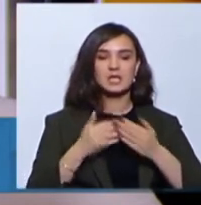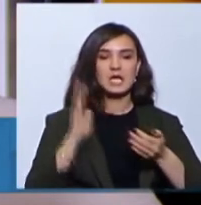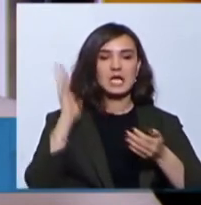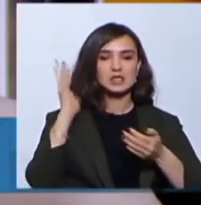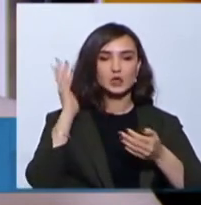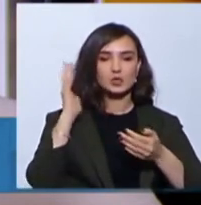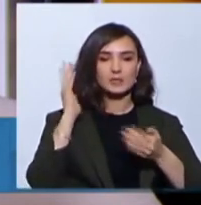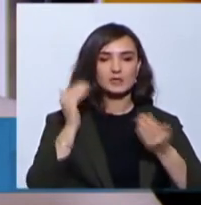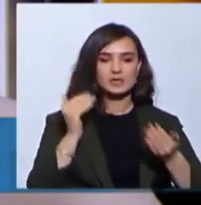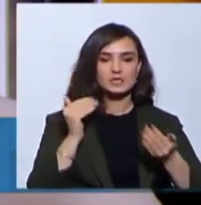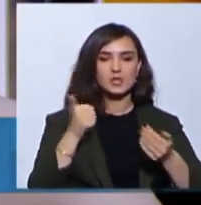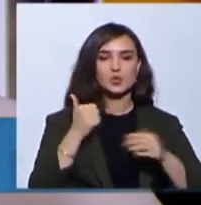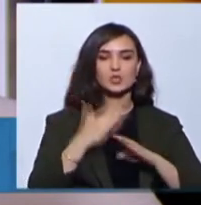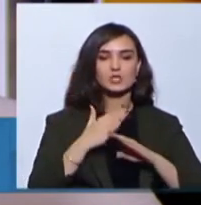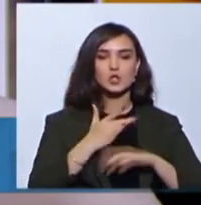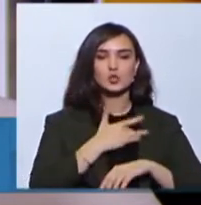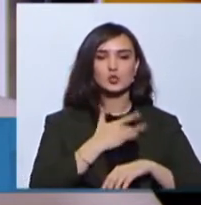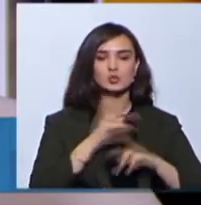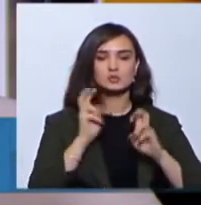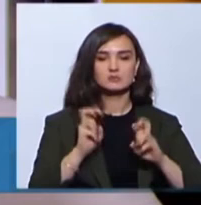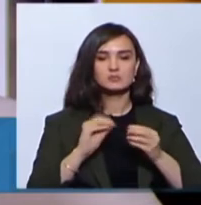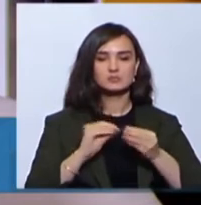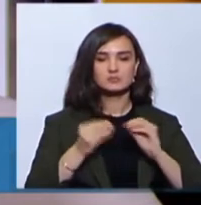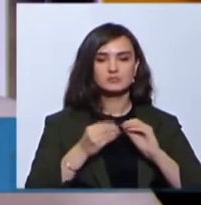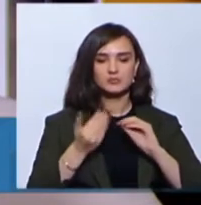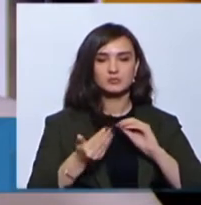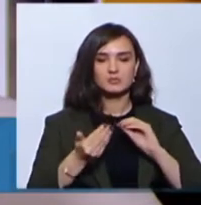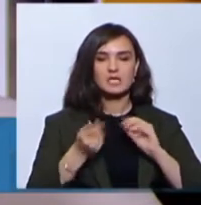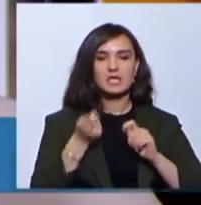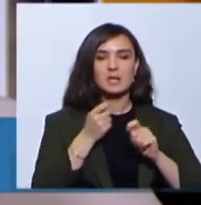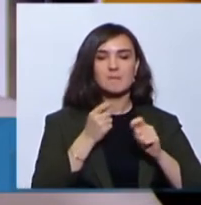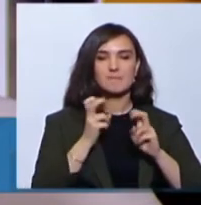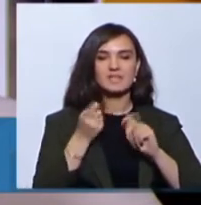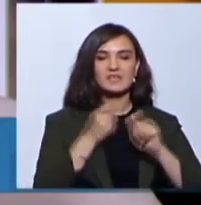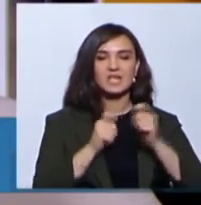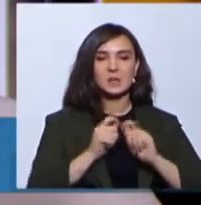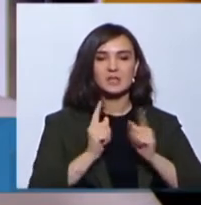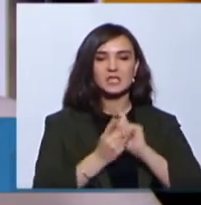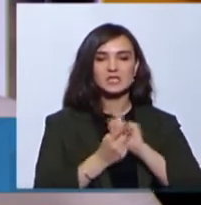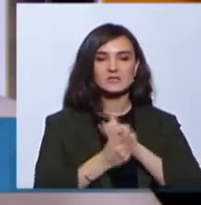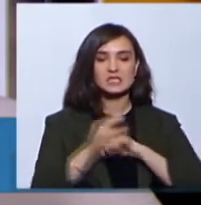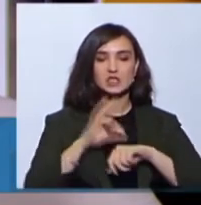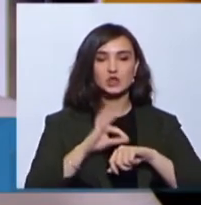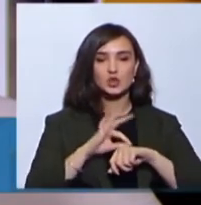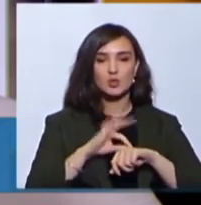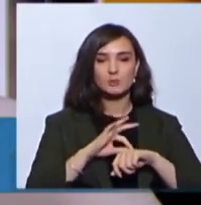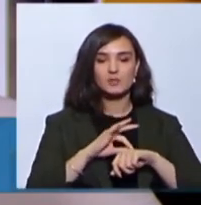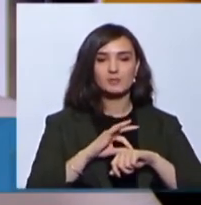არტერიული ჰიპერტენზია, როგორიც არის გულის ძარღვთა დაავადებები, მეტაბოლური სინდრომი და გარდა ამისა არის კიდევ